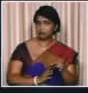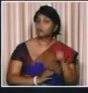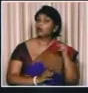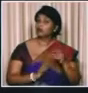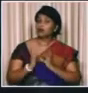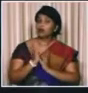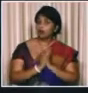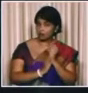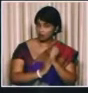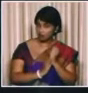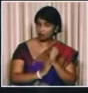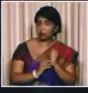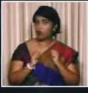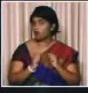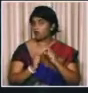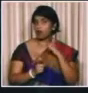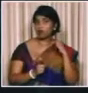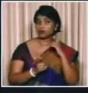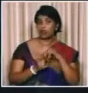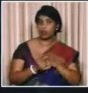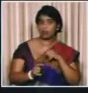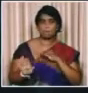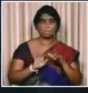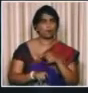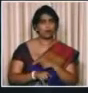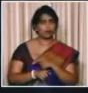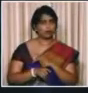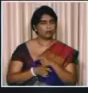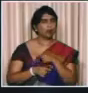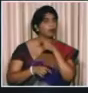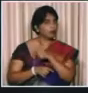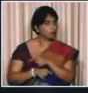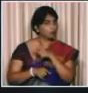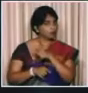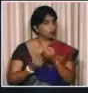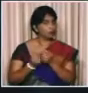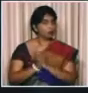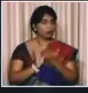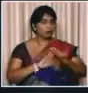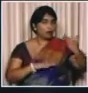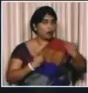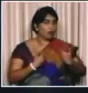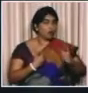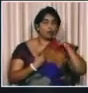ඒ අයිතිය කොහොමද ආරක්ෂක ලේකම්වරයා මැඩ පවත්වන්නේ ඔහු ඔහුගේ අතීතය අහුස්සලා බලන්න